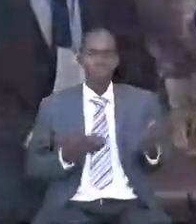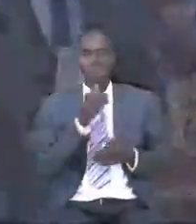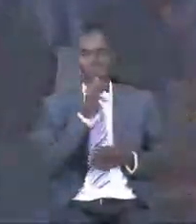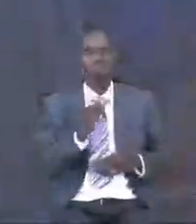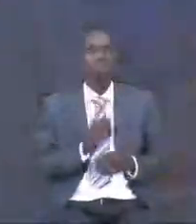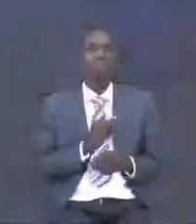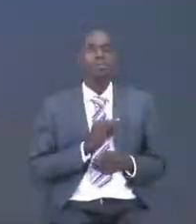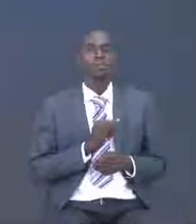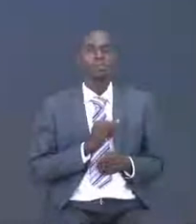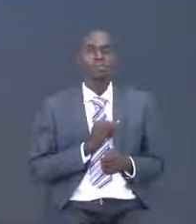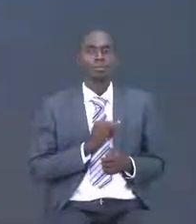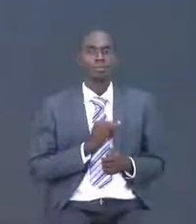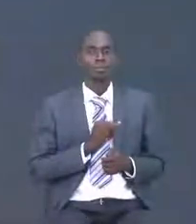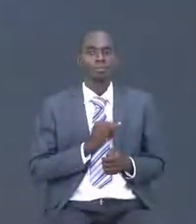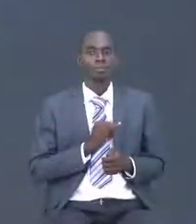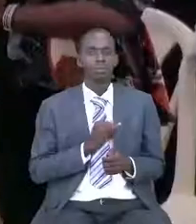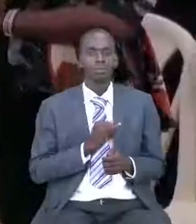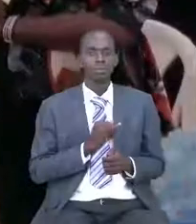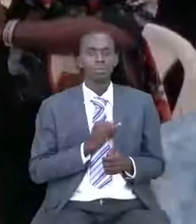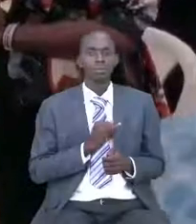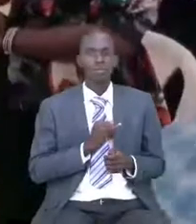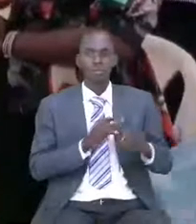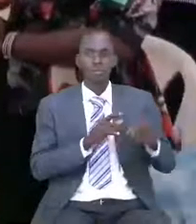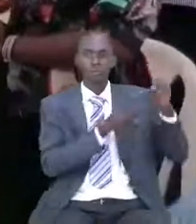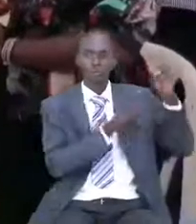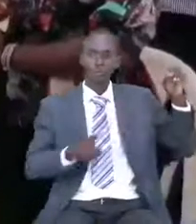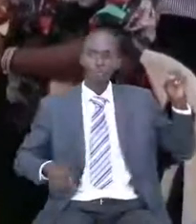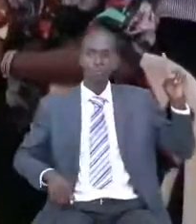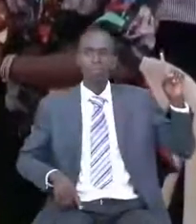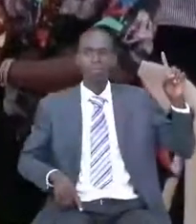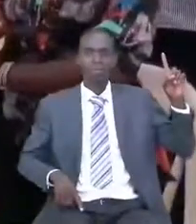Seigneur, me voici.